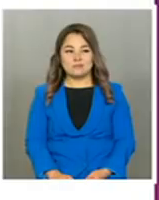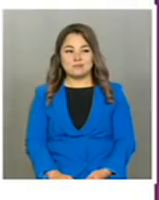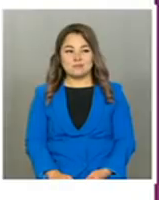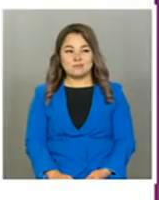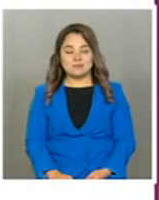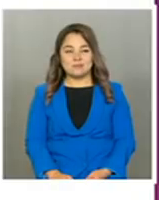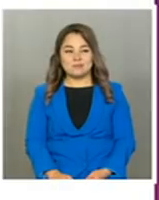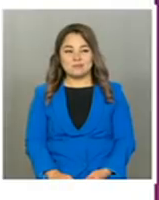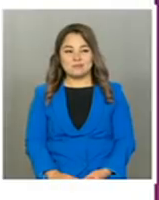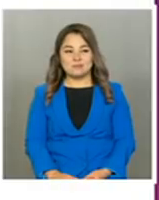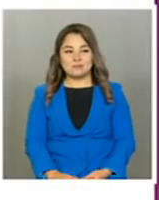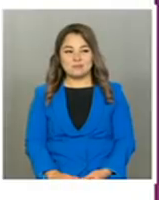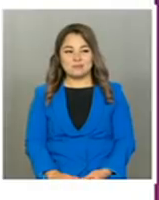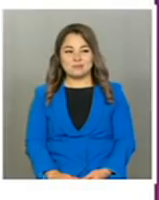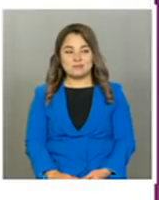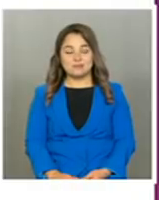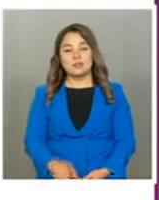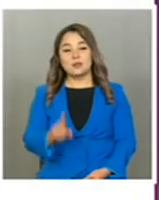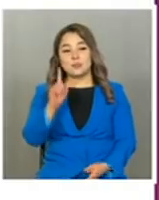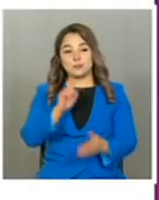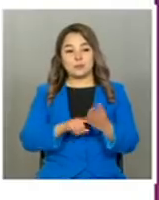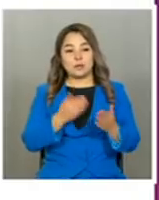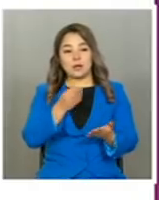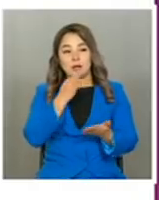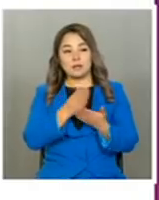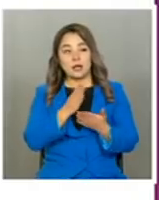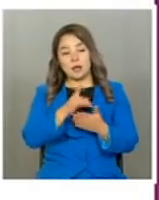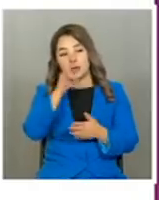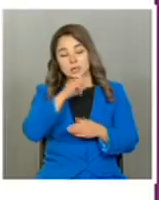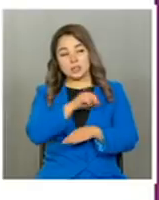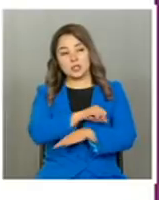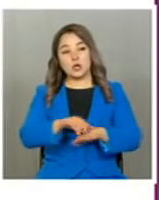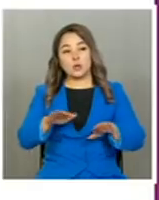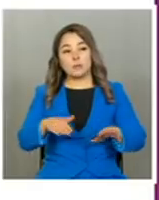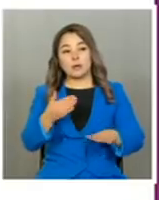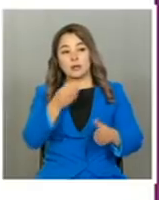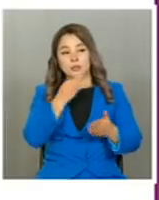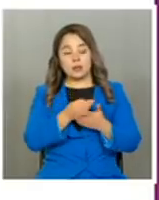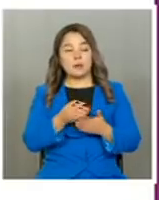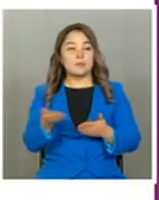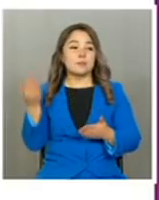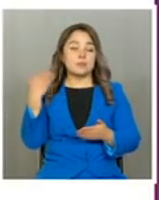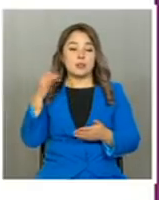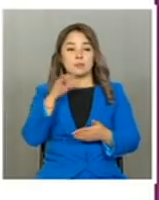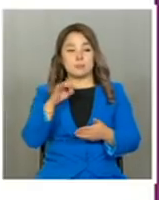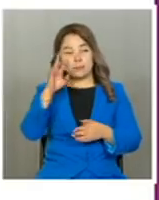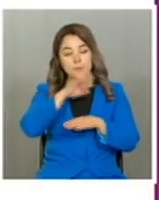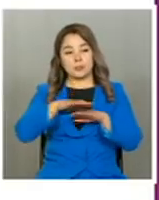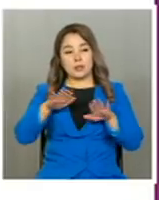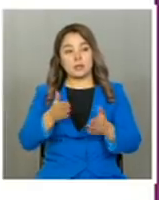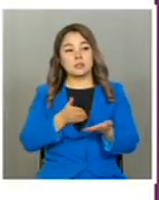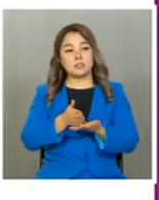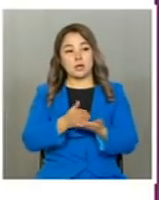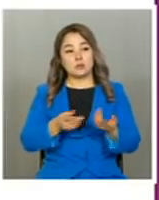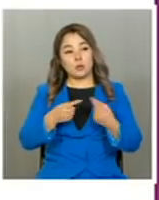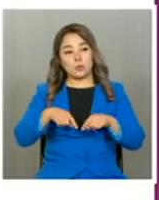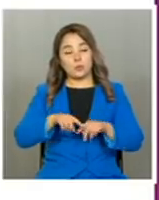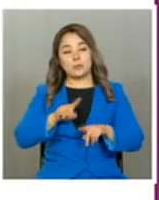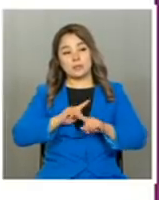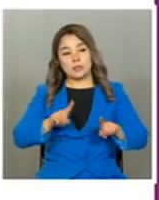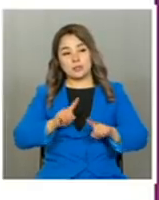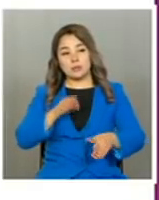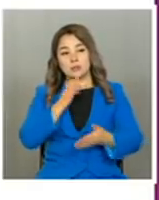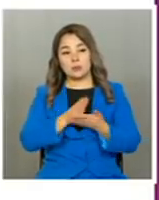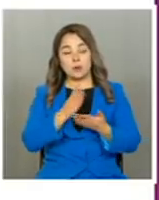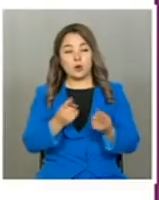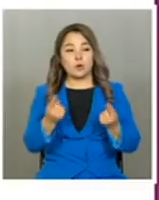Сіздерді дұрыс жауабын жазды деп сенемін. Қазақстан территориясындағы ерте мемлекеттердің саяси құрылымдық ерекшеліктері